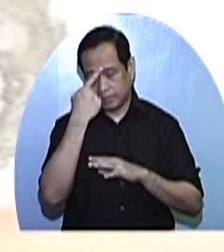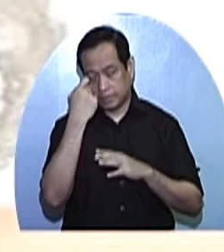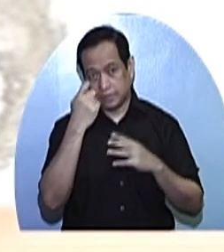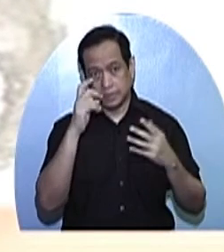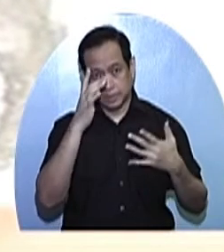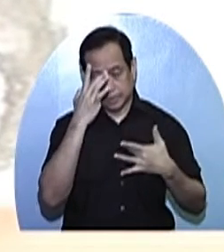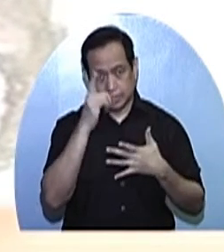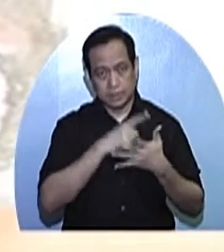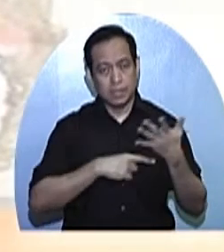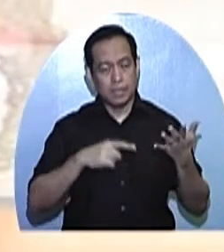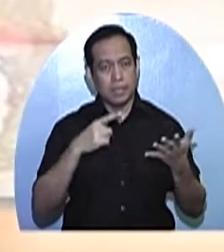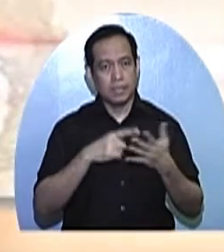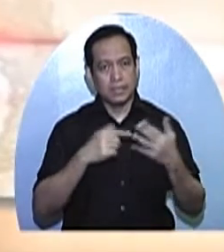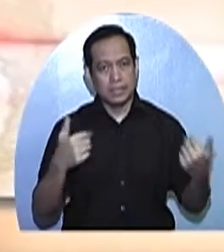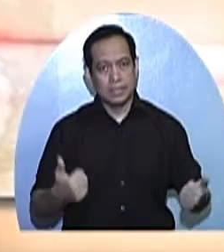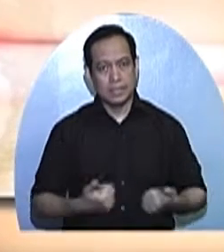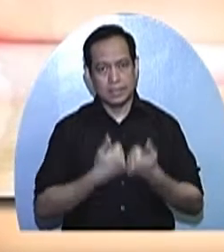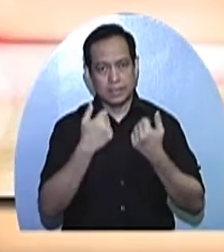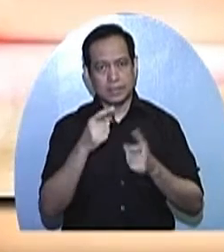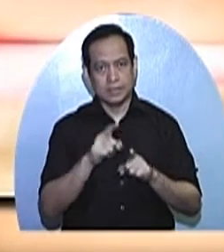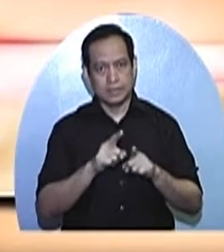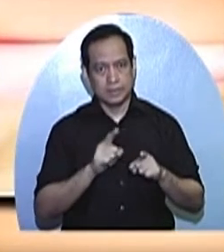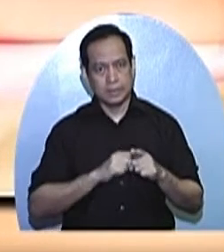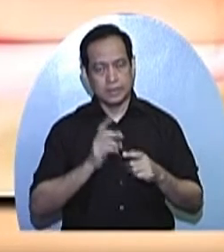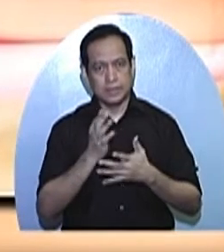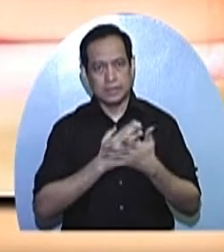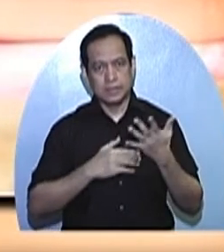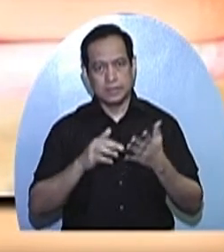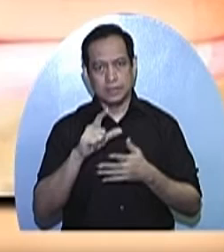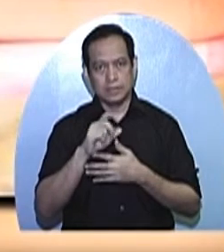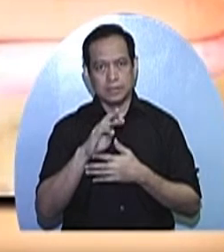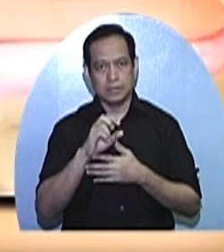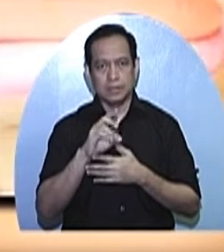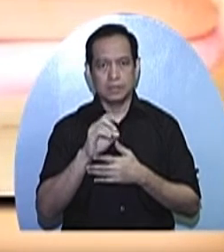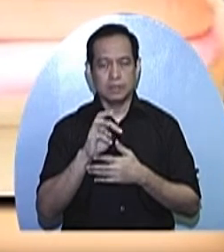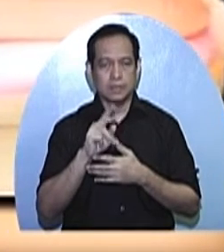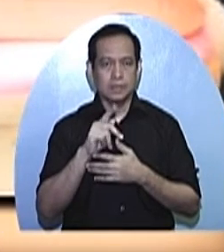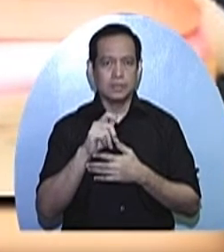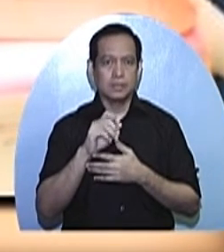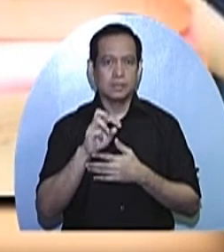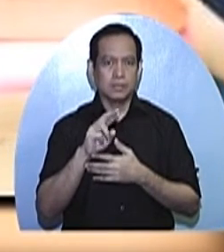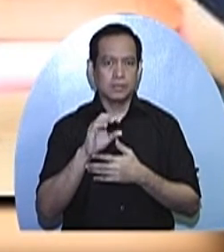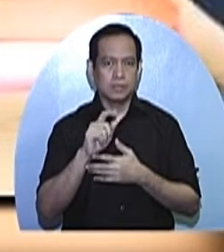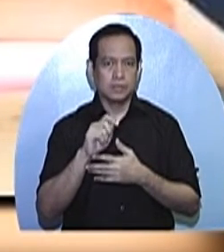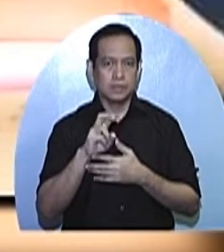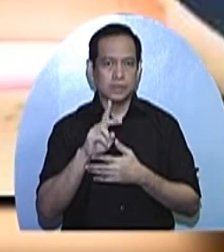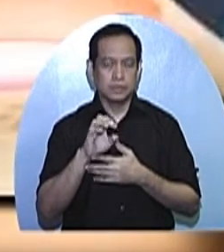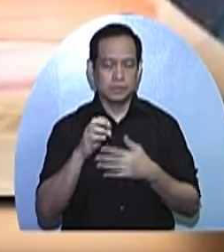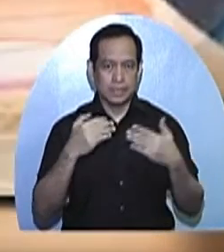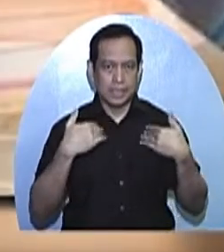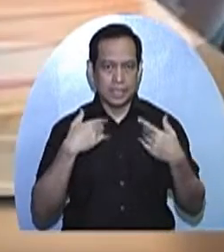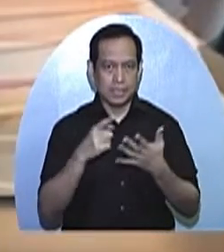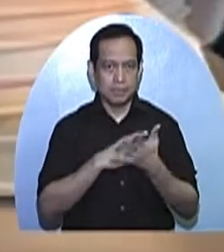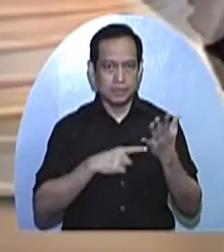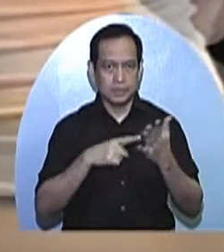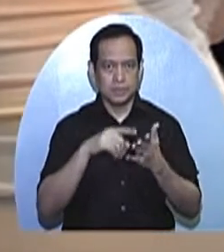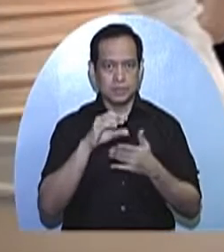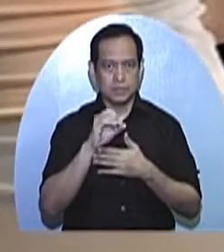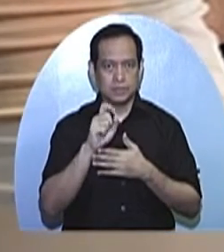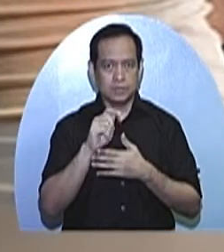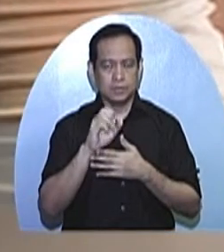sa sakit o karahasan. Isa rin sa mga sanhi ng lumbar compression fracture ay ang pagkakaroon